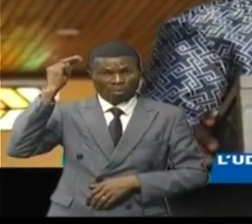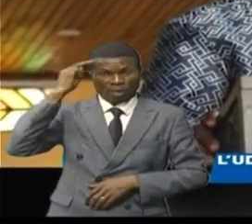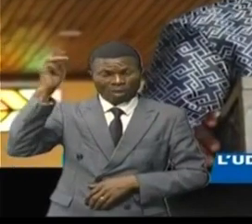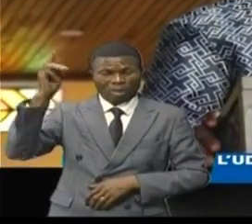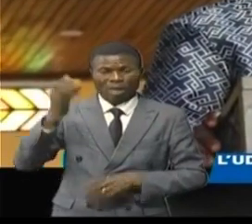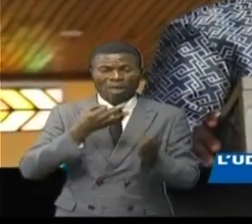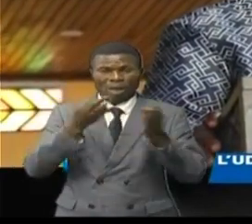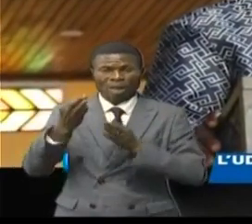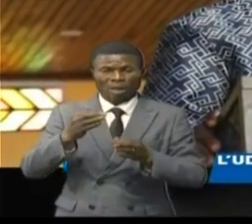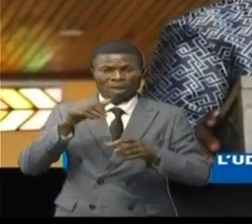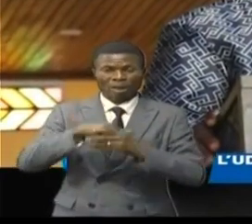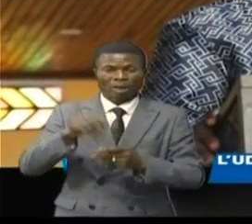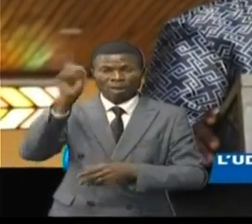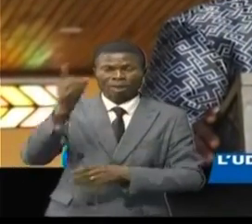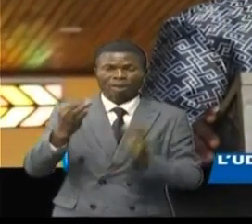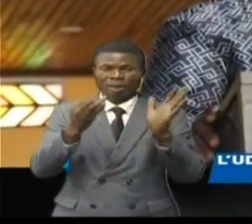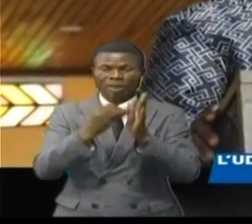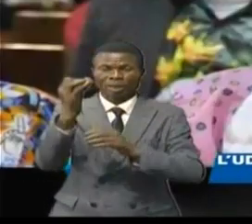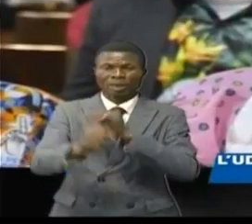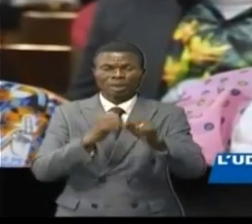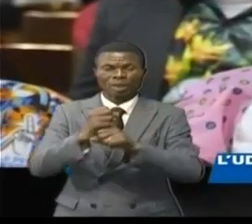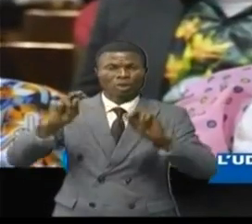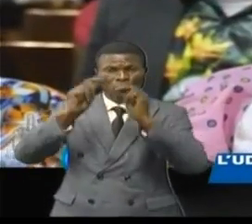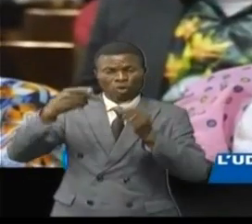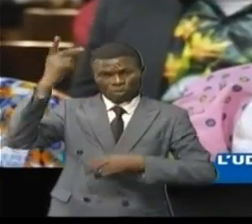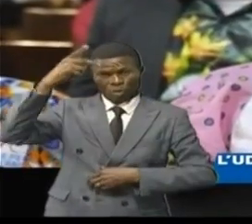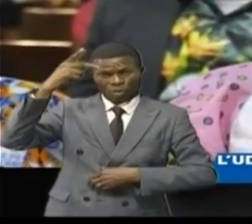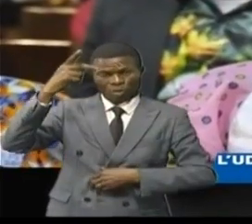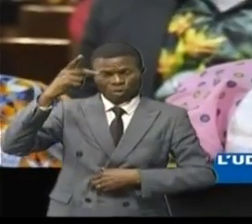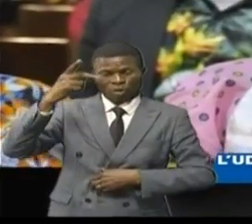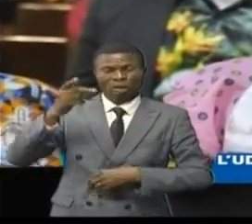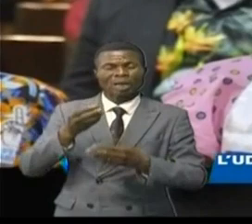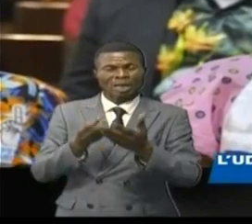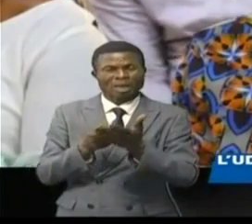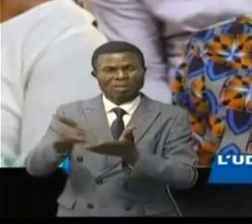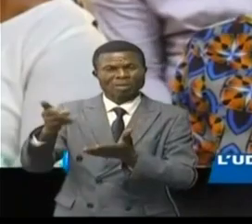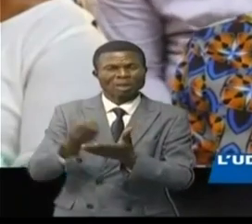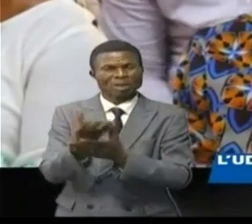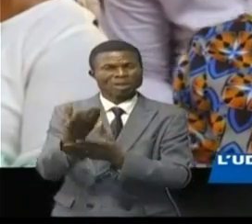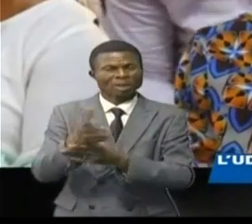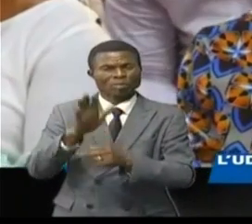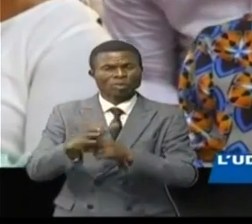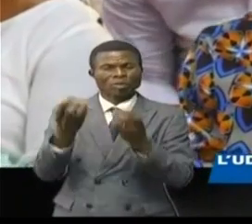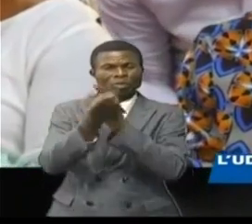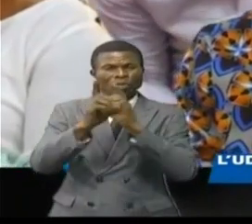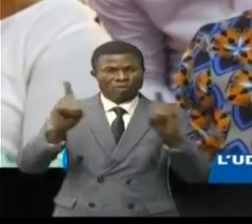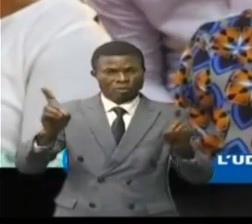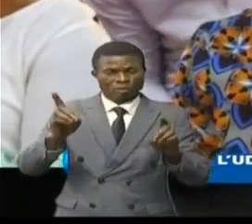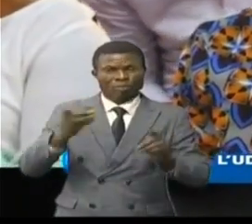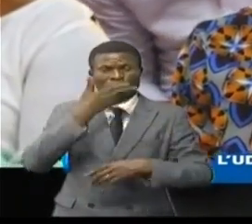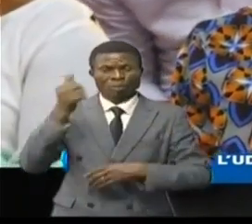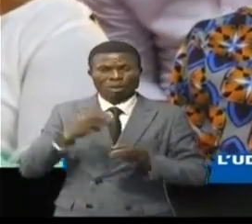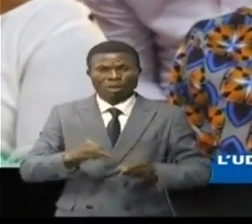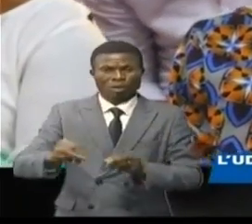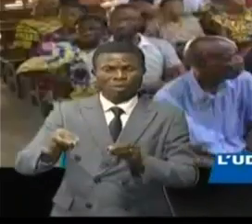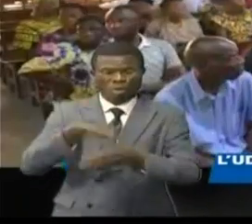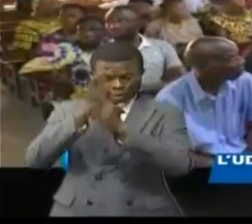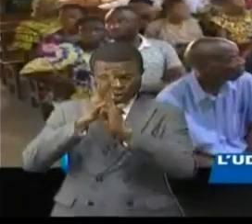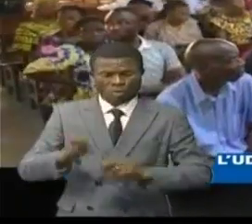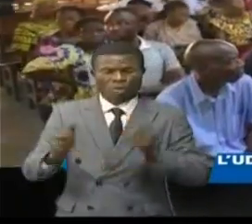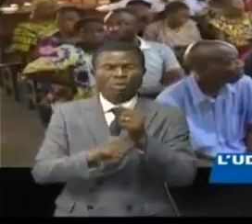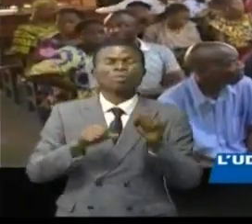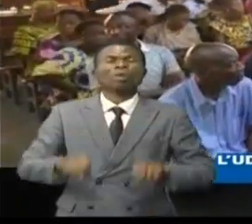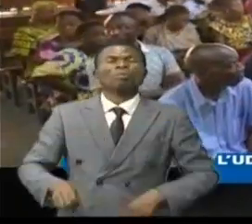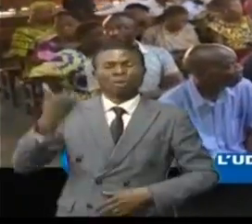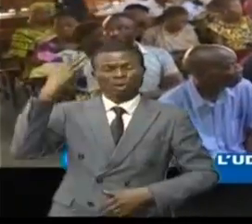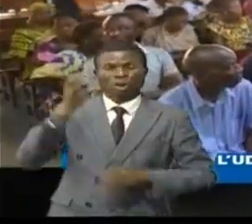savoir que pendant 37 ans, son parti a payé un lourd tribut pour la démocratie. Pour lui, la meilleure façon d'honorer ce martyr